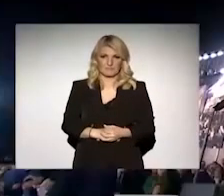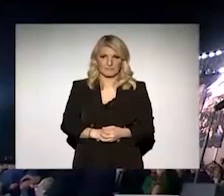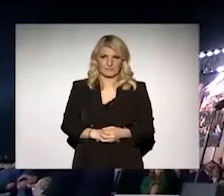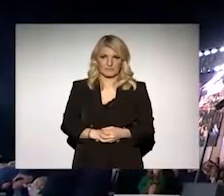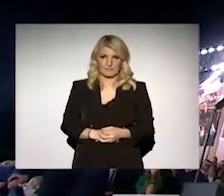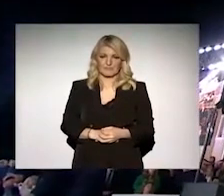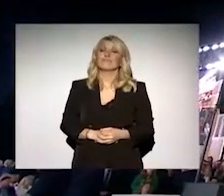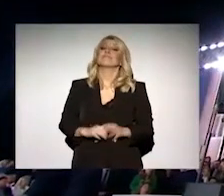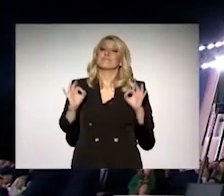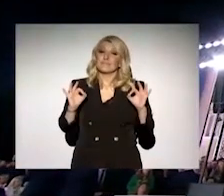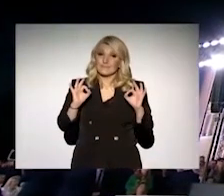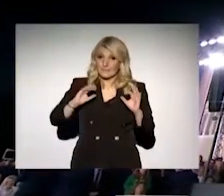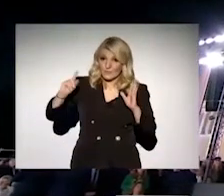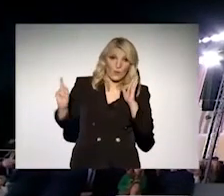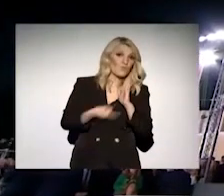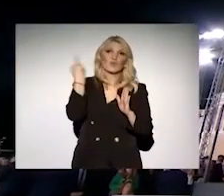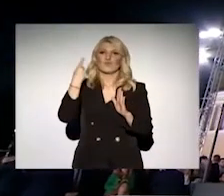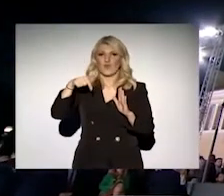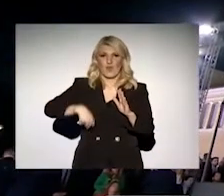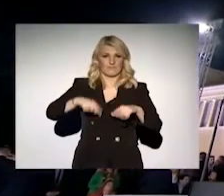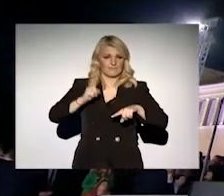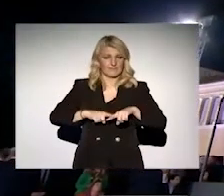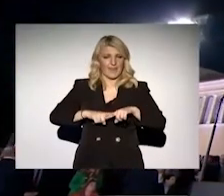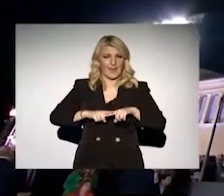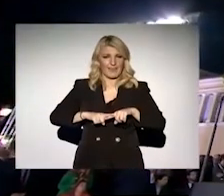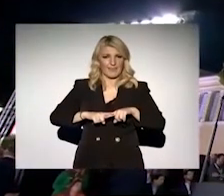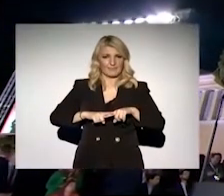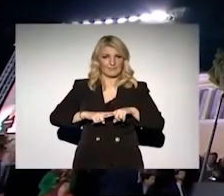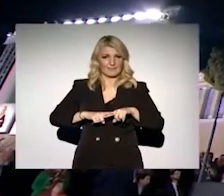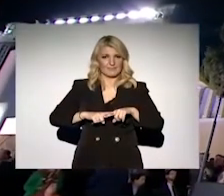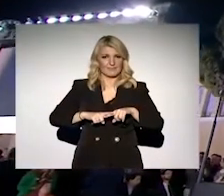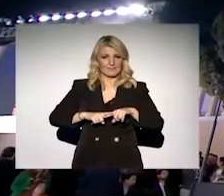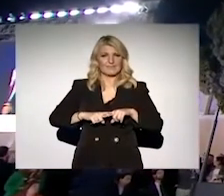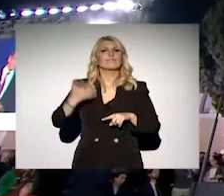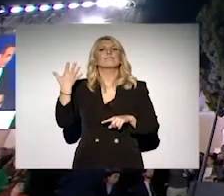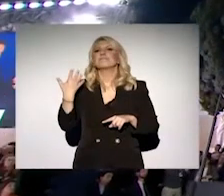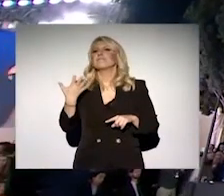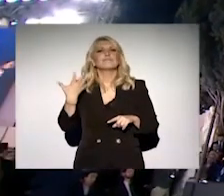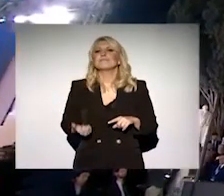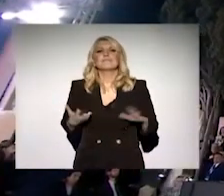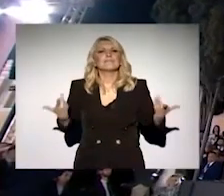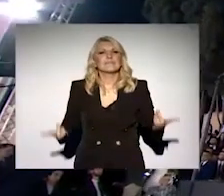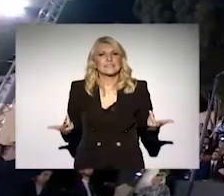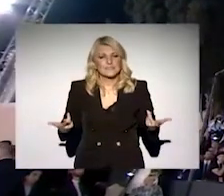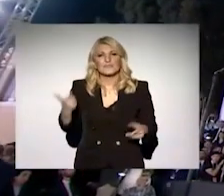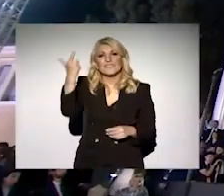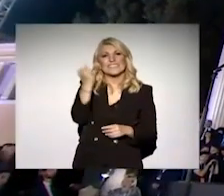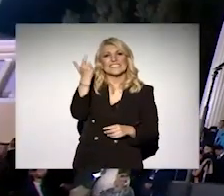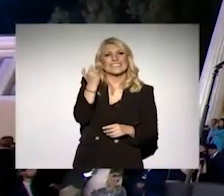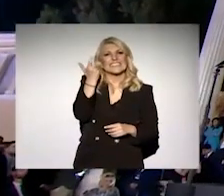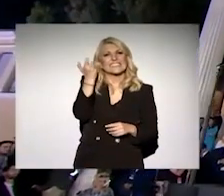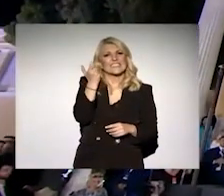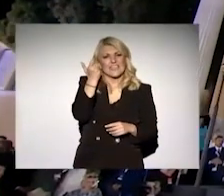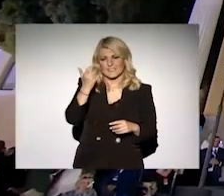εμείς επικεντρώνουμε στην ανάδειξη του κυβερνητικού έργου, που ακριβώς επειδή είναι πλούσιο, ακριβώς επειδή γίνεται σε πολύ δύσκολες